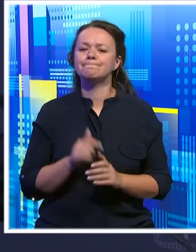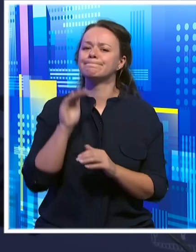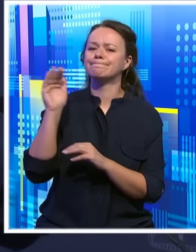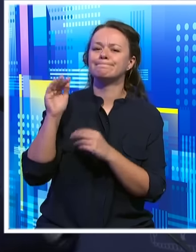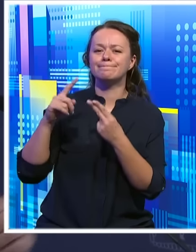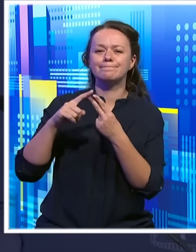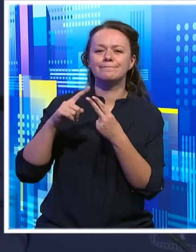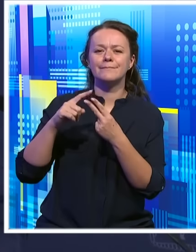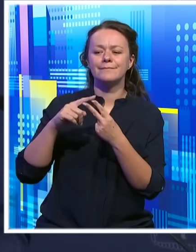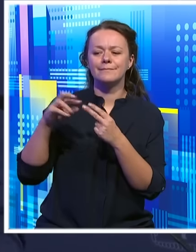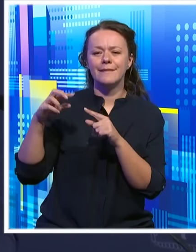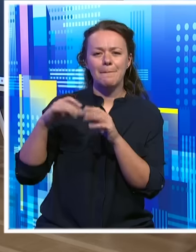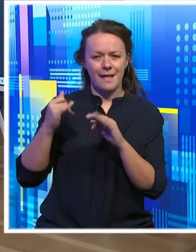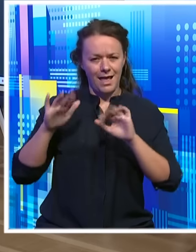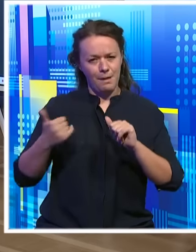tu da izađem.